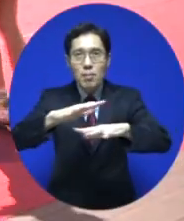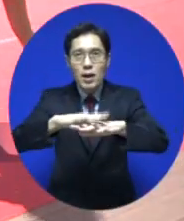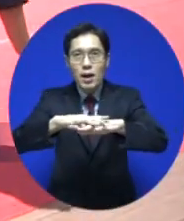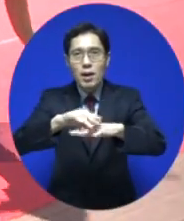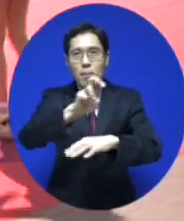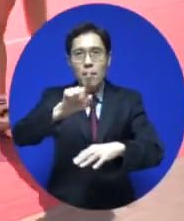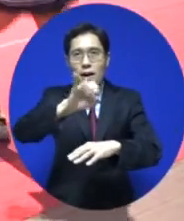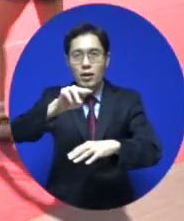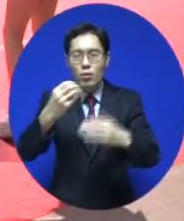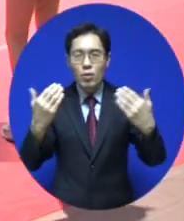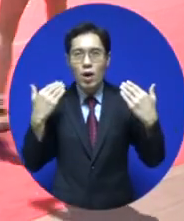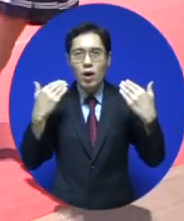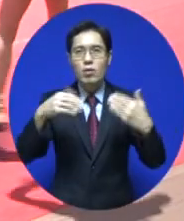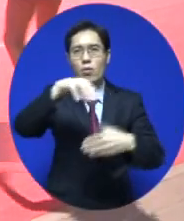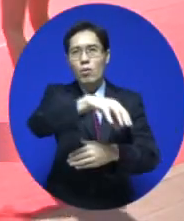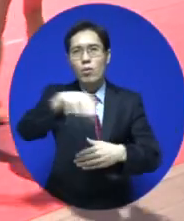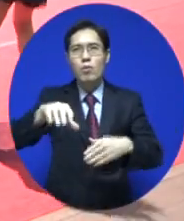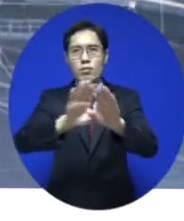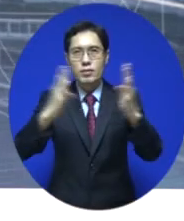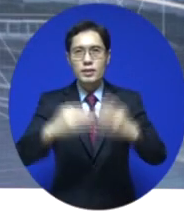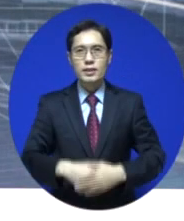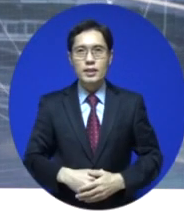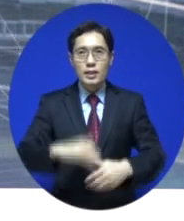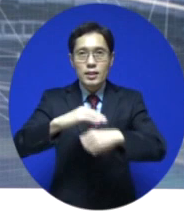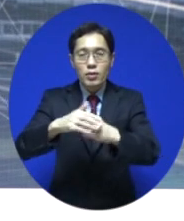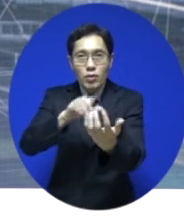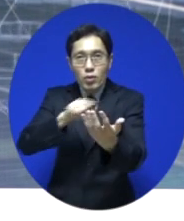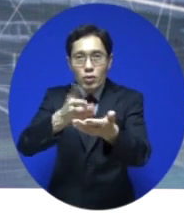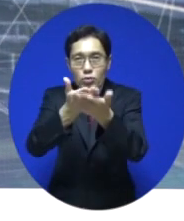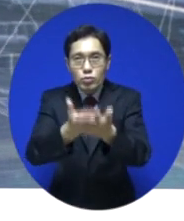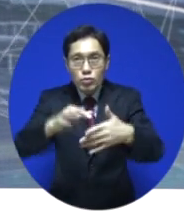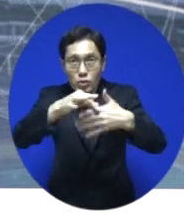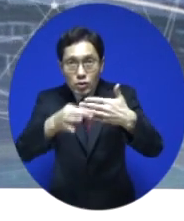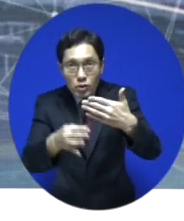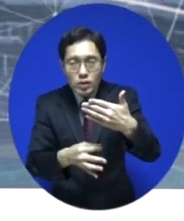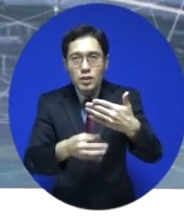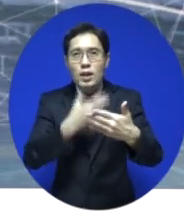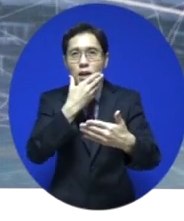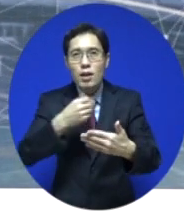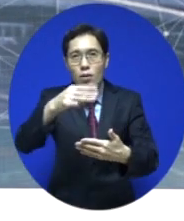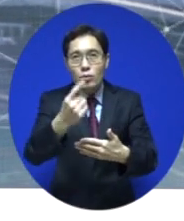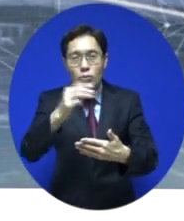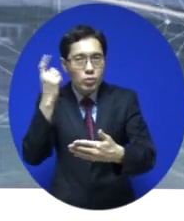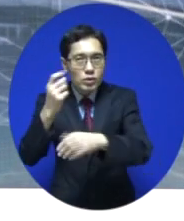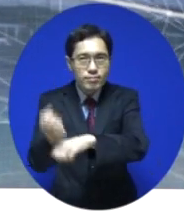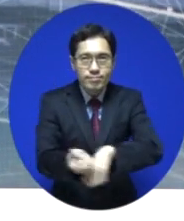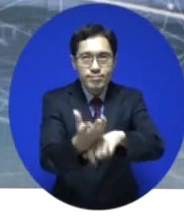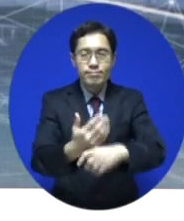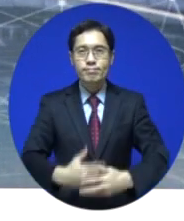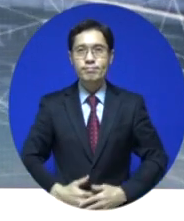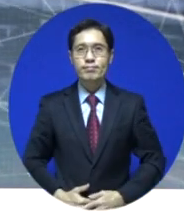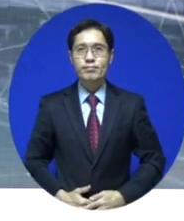마이스터 고등학교 일원에서 개최됐습니다. 다음은 대구교육의 주요 일정과 행사를 안내해드리는